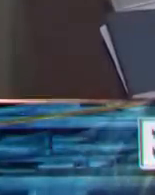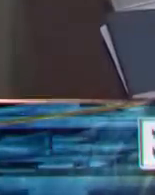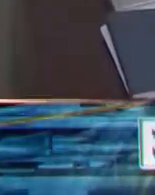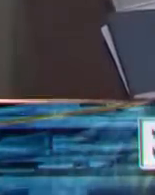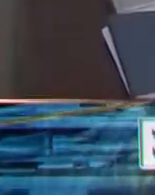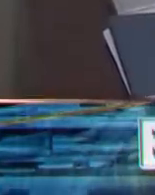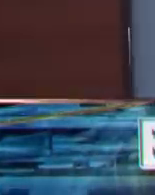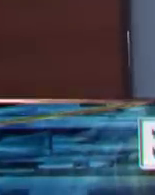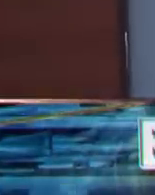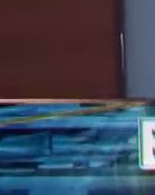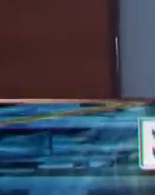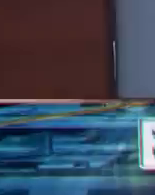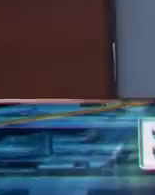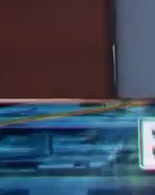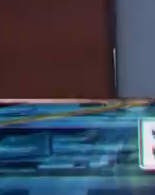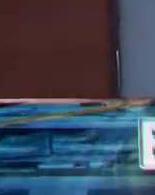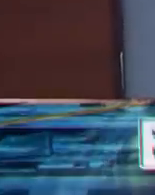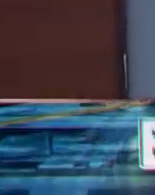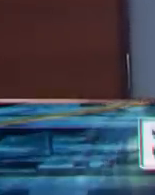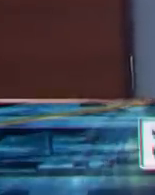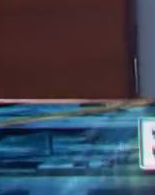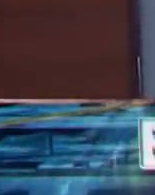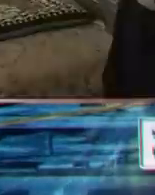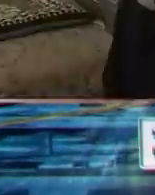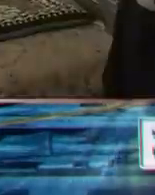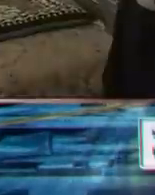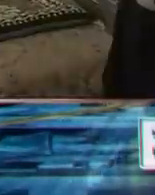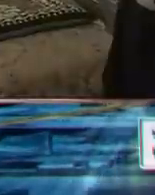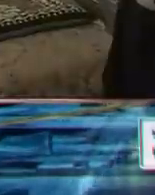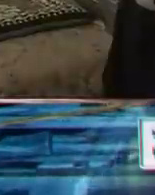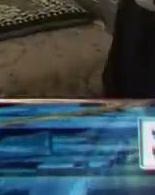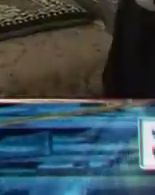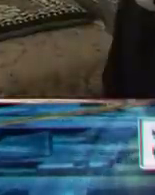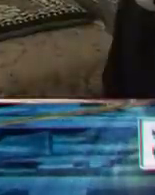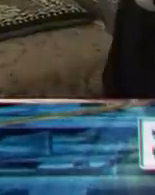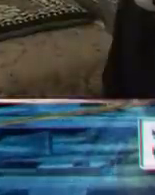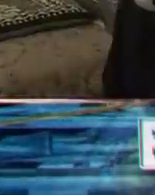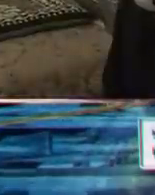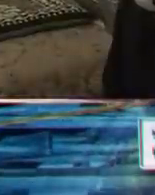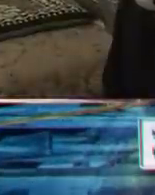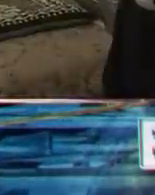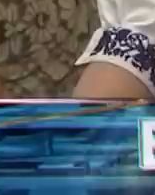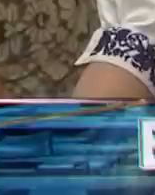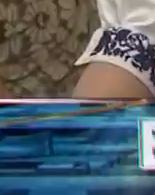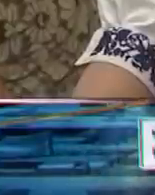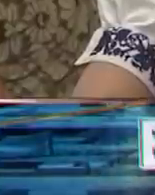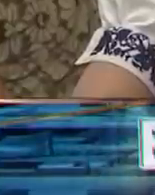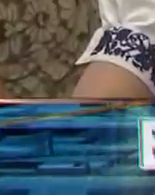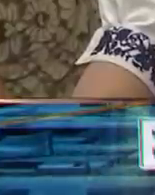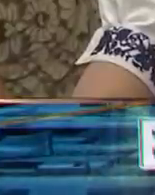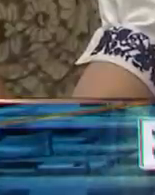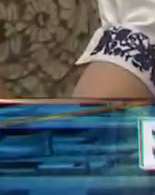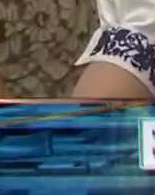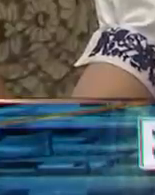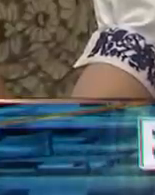Бүгін 25 мамыр соңғы қоңырау, өңірде 411 мыңнан астам оқушы оқу жылын аяқтады. Салтанатты шара әлемдік